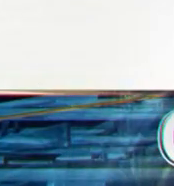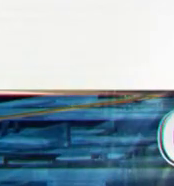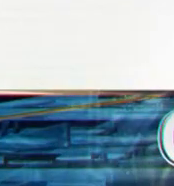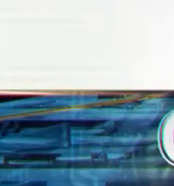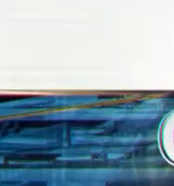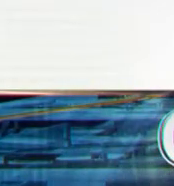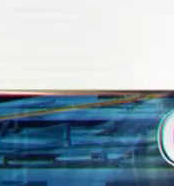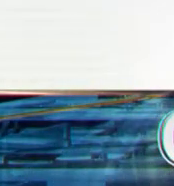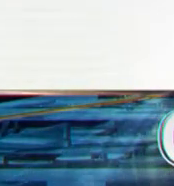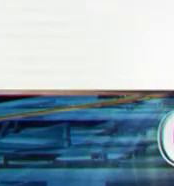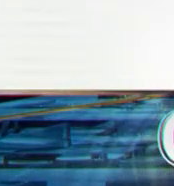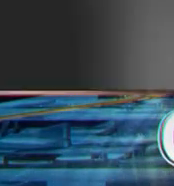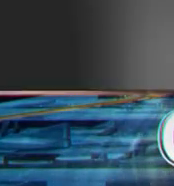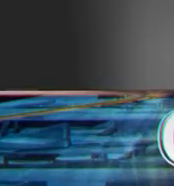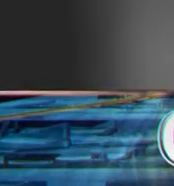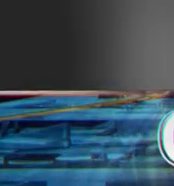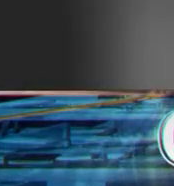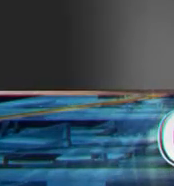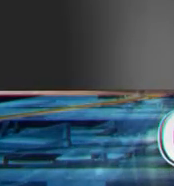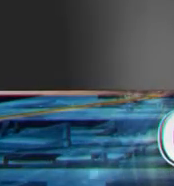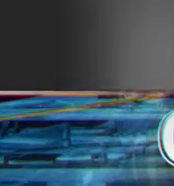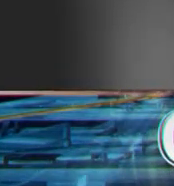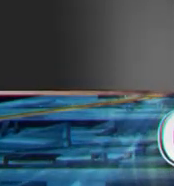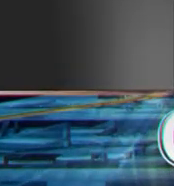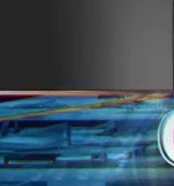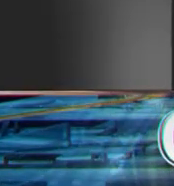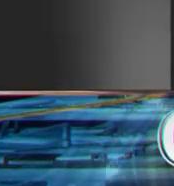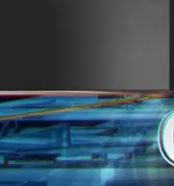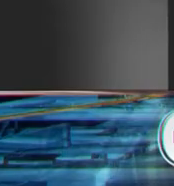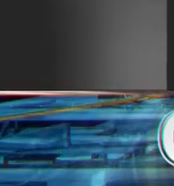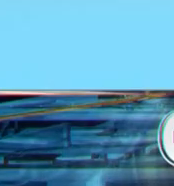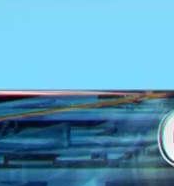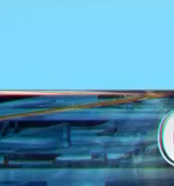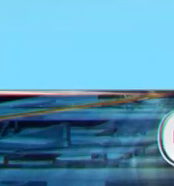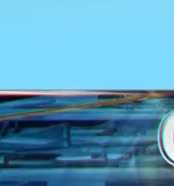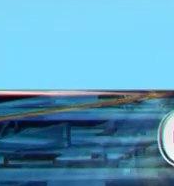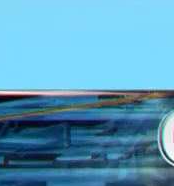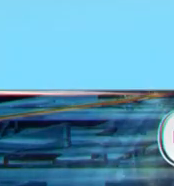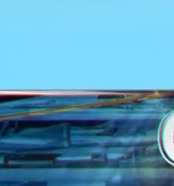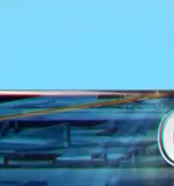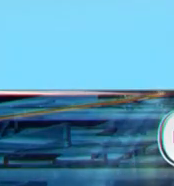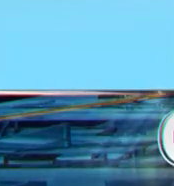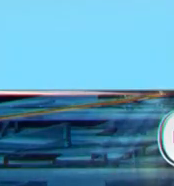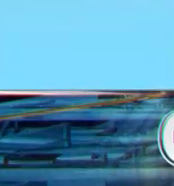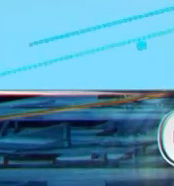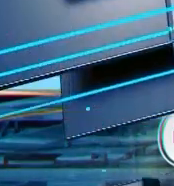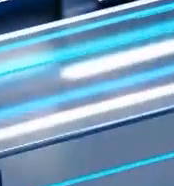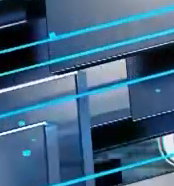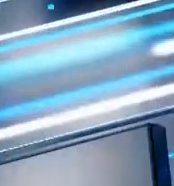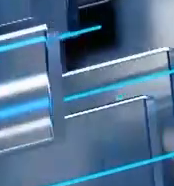Котел или черная касса? В Казахстане массово рассылается игра в формате финансовой пирамиды. Не дайте себя